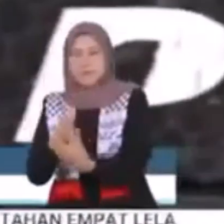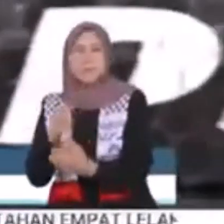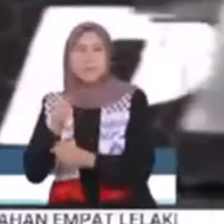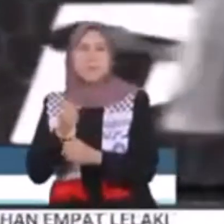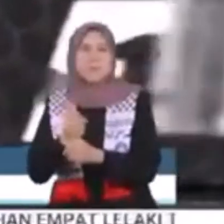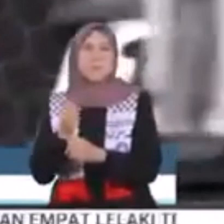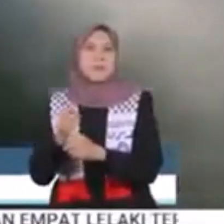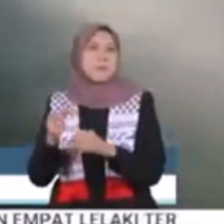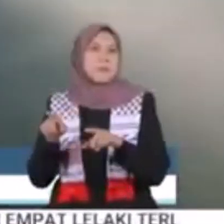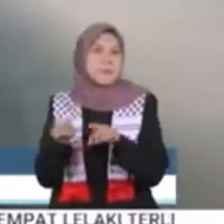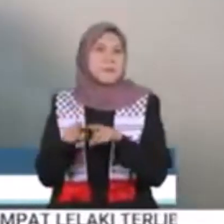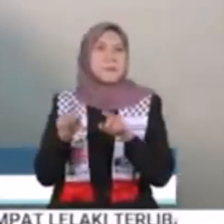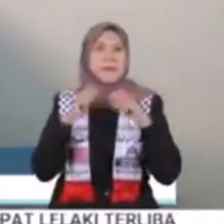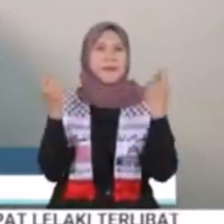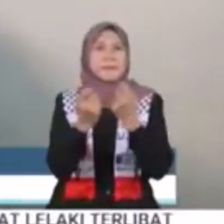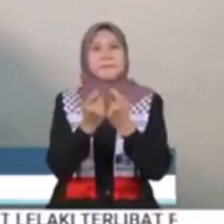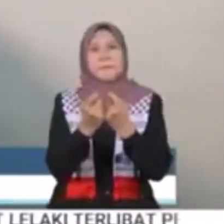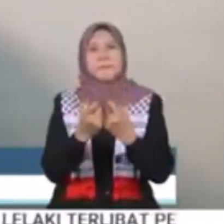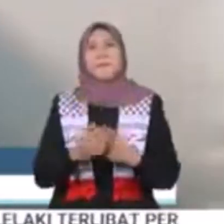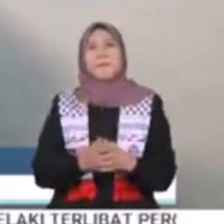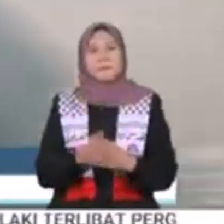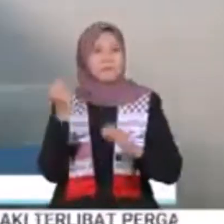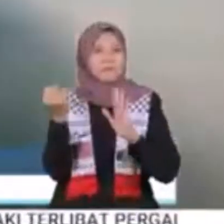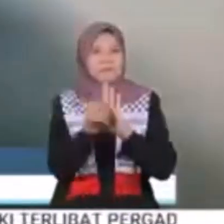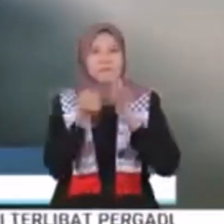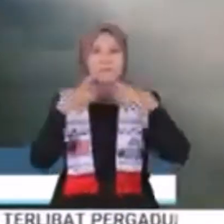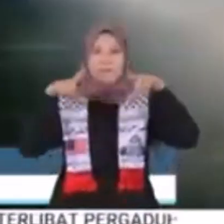Liga Malaysia. Beliau juga bertekad untuk mencipta